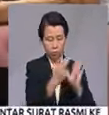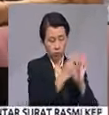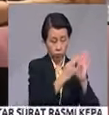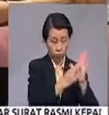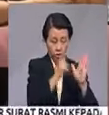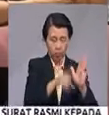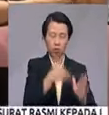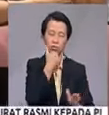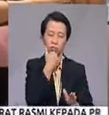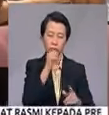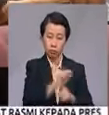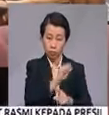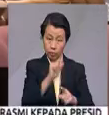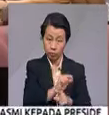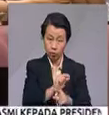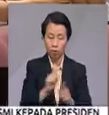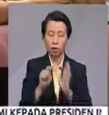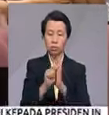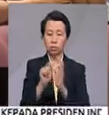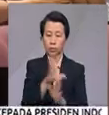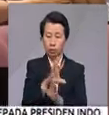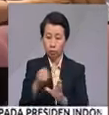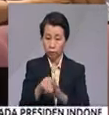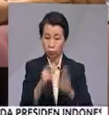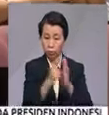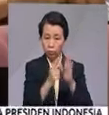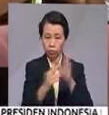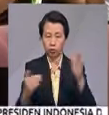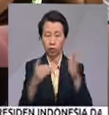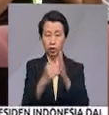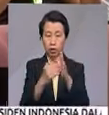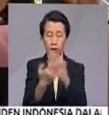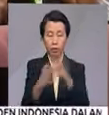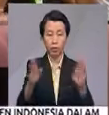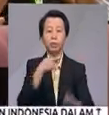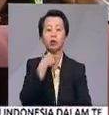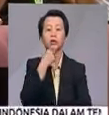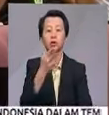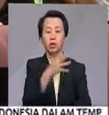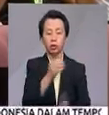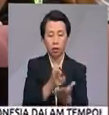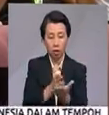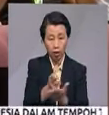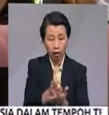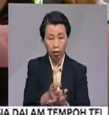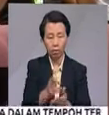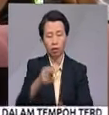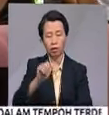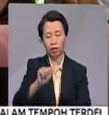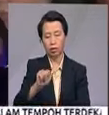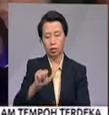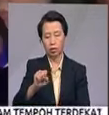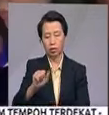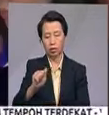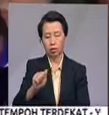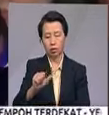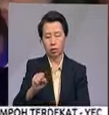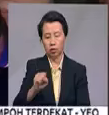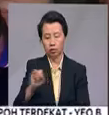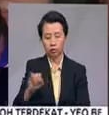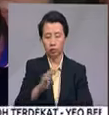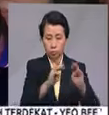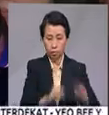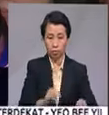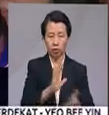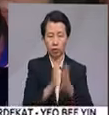boleh disalahgunakan. Ini termasuk undang-undang yang menyekat kebebasan bersuara dan hak asasi manusia. Justeru pelaksanaan Majlis